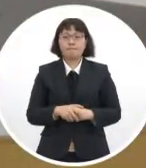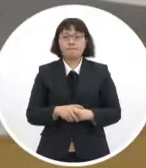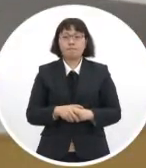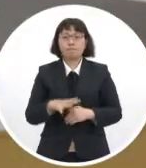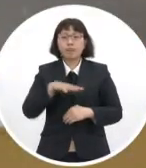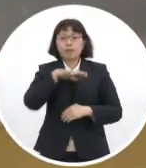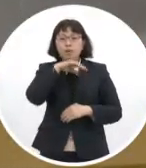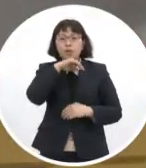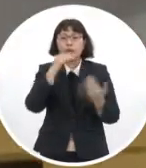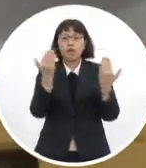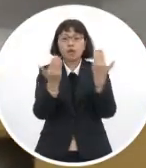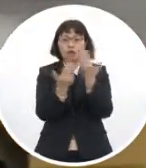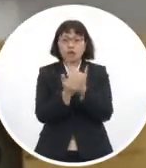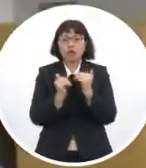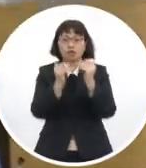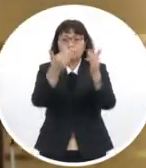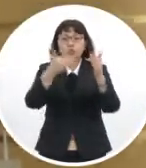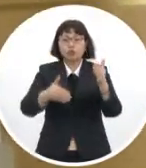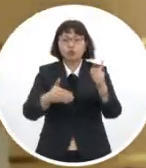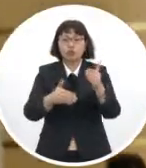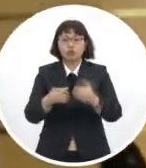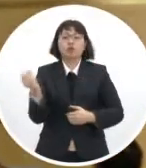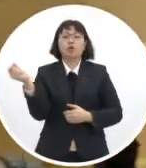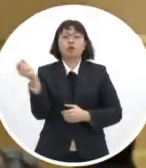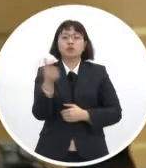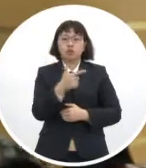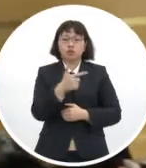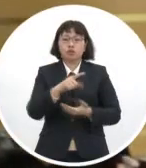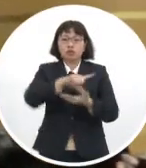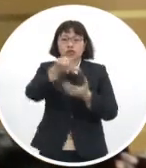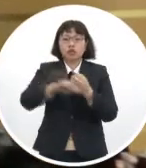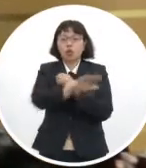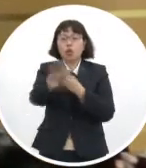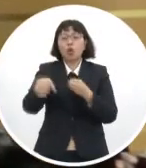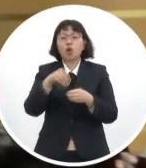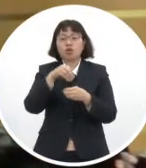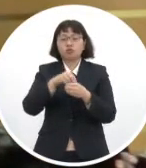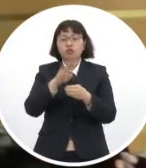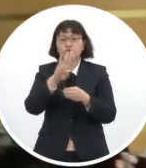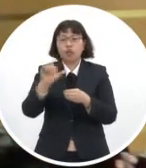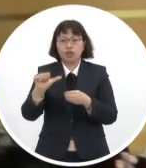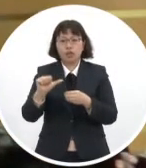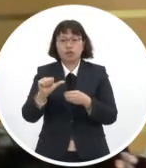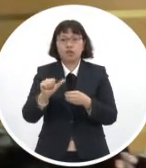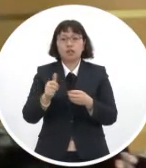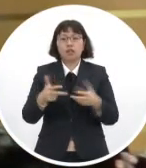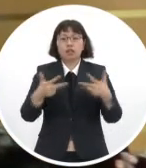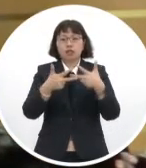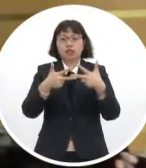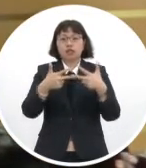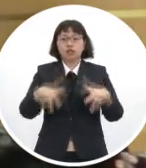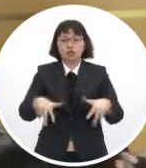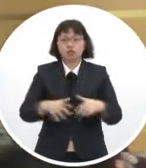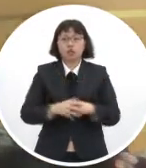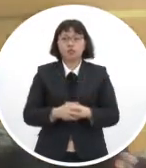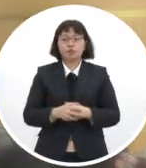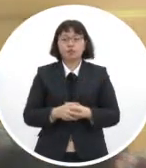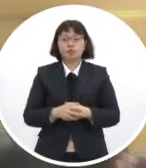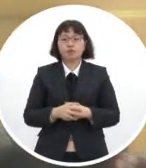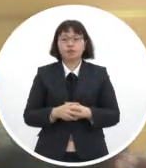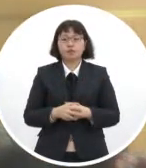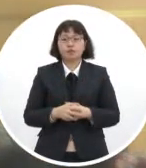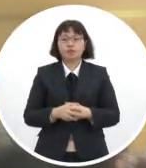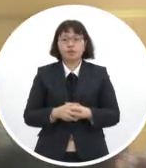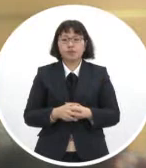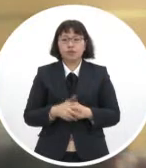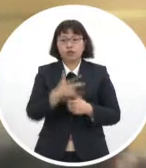高齢化が進む中、急がれるのが地域包括ケアシステムの構築です。市町村と医